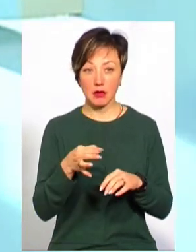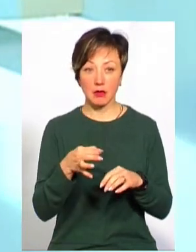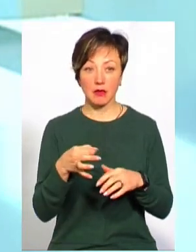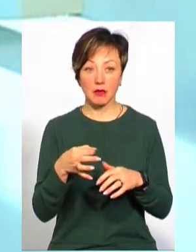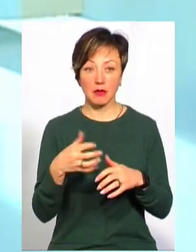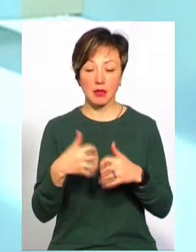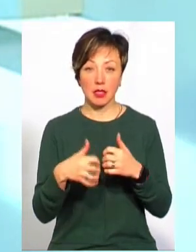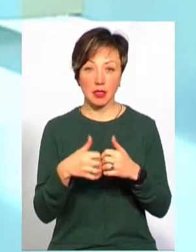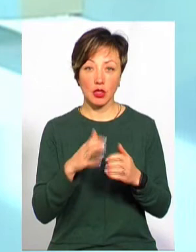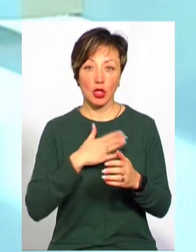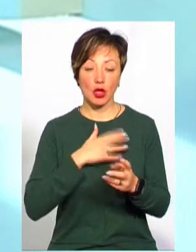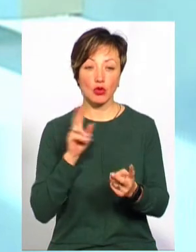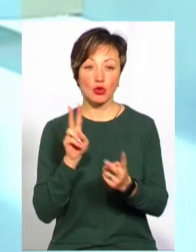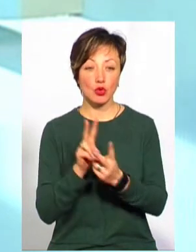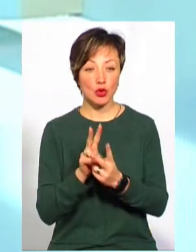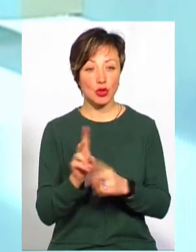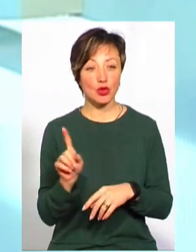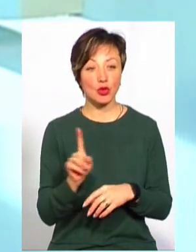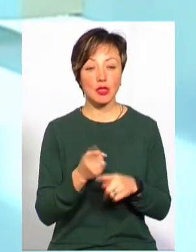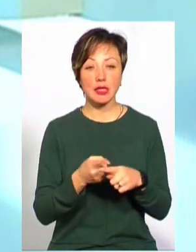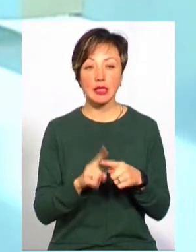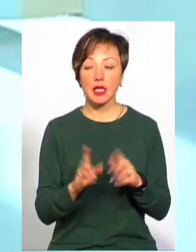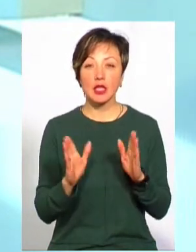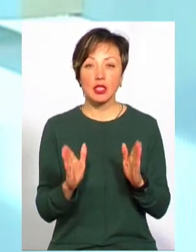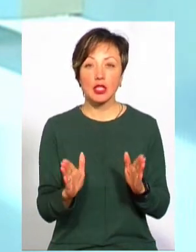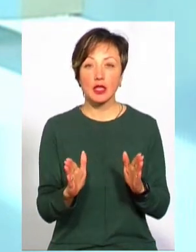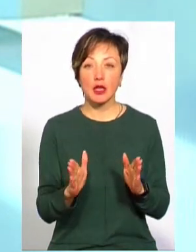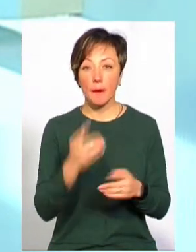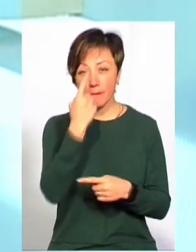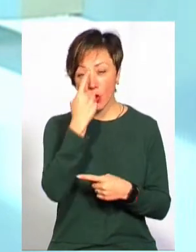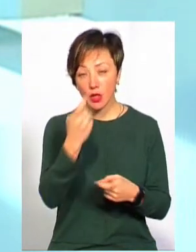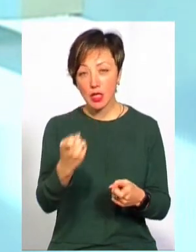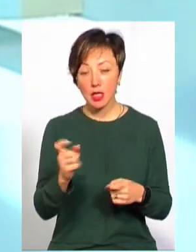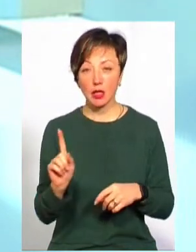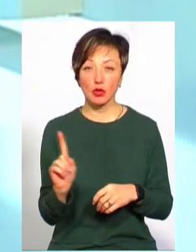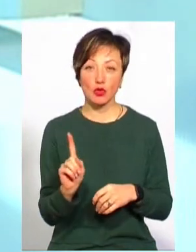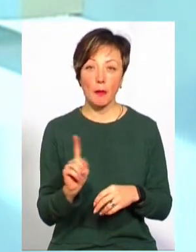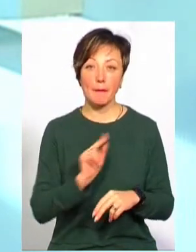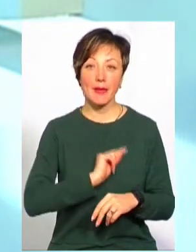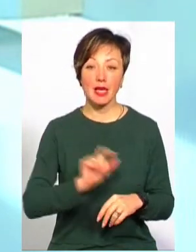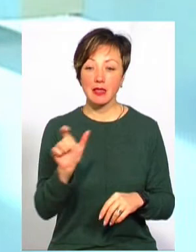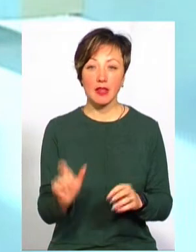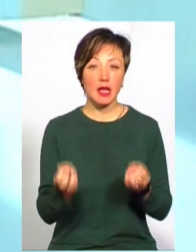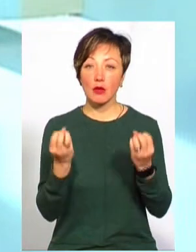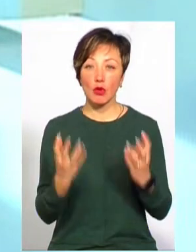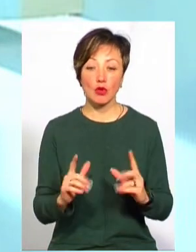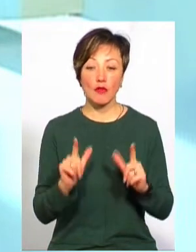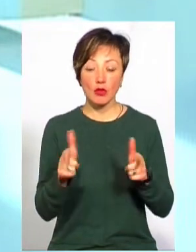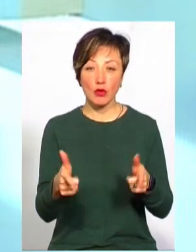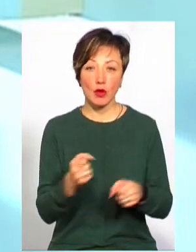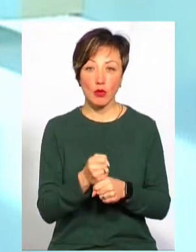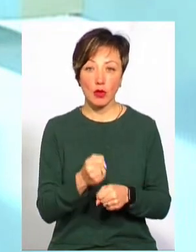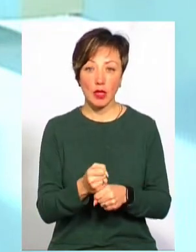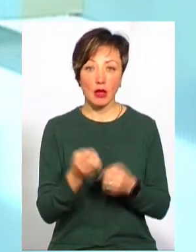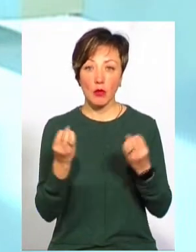в середині нашої зустрічі, що це лише буде посил для того, щоб працівник не просто влаштовуючись на